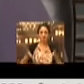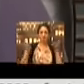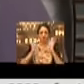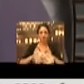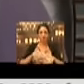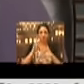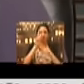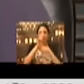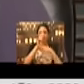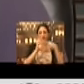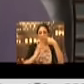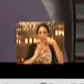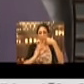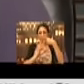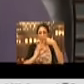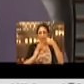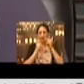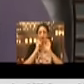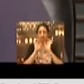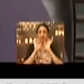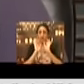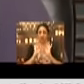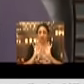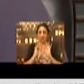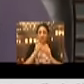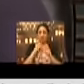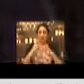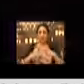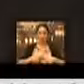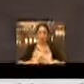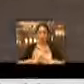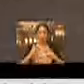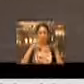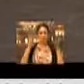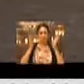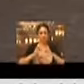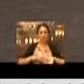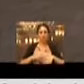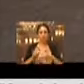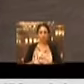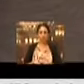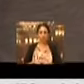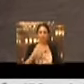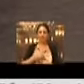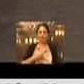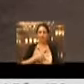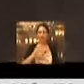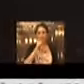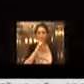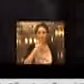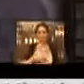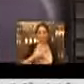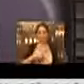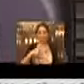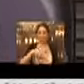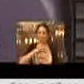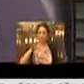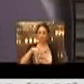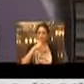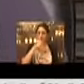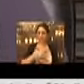او 3/4 الجسم. هي المفروض انها بتتسمى الوحمة العملاقة، بعدين كمان مؤثرة على نفسيتها